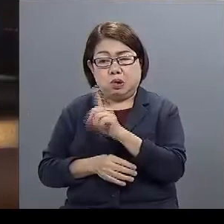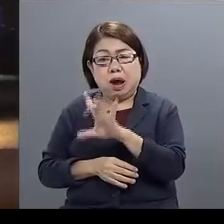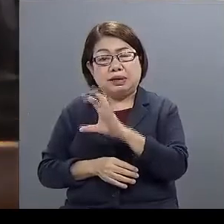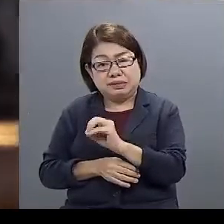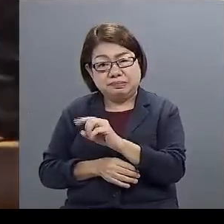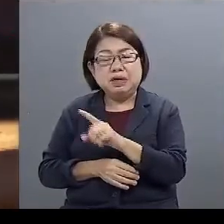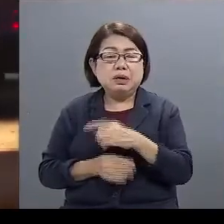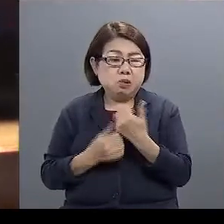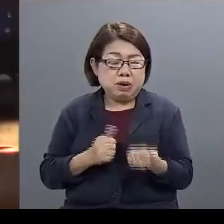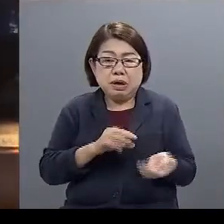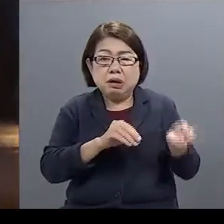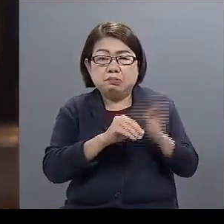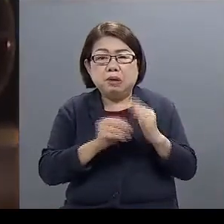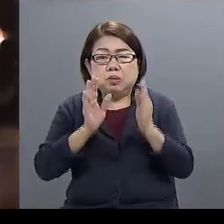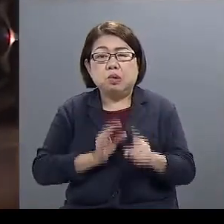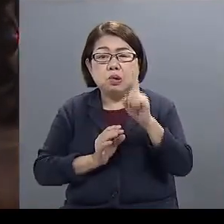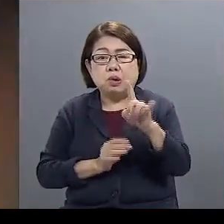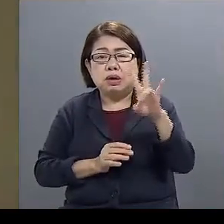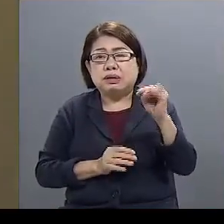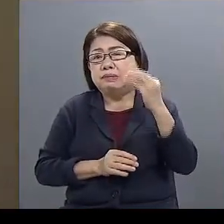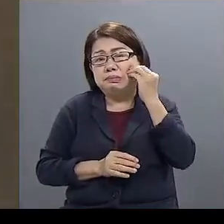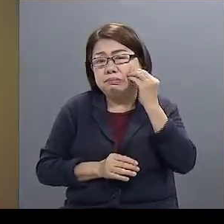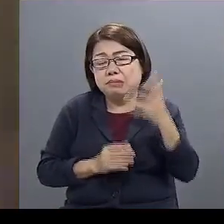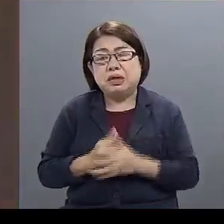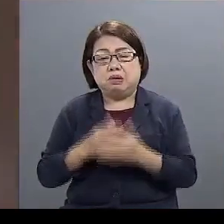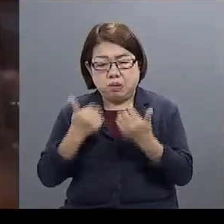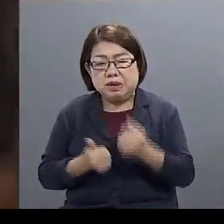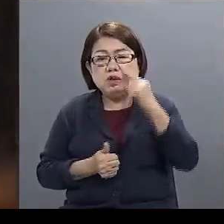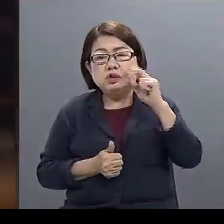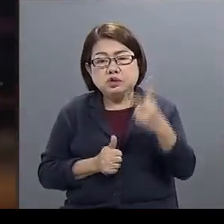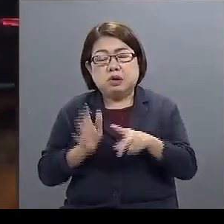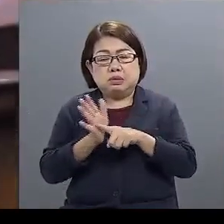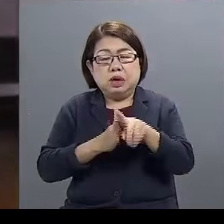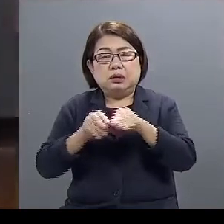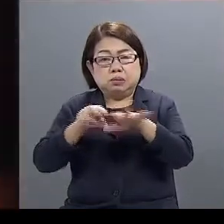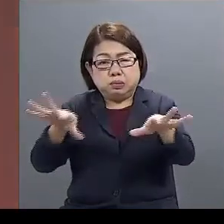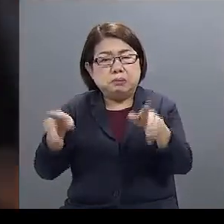ที่กำลังเกิดขึ้นก็ส่งผลกระทบต่อคนไร้บ้านไม่ต่างจากประชาชนทั่วไป